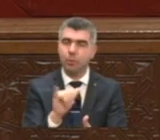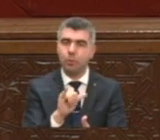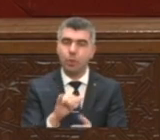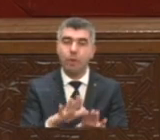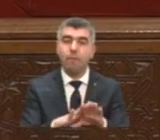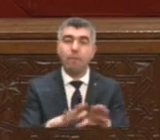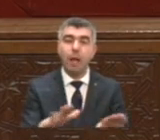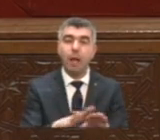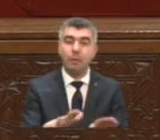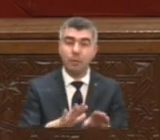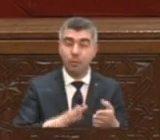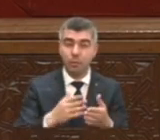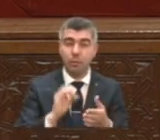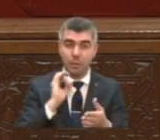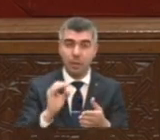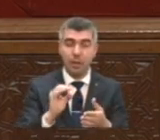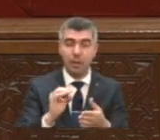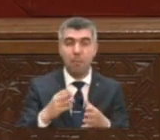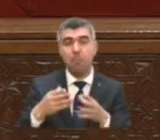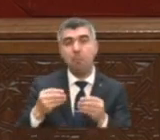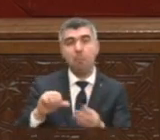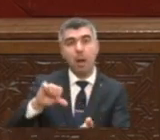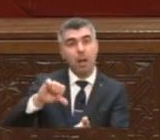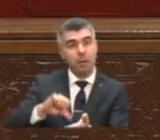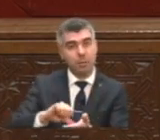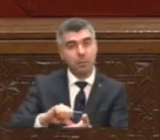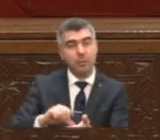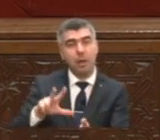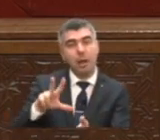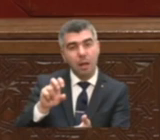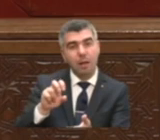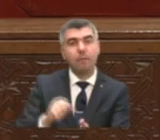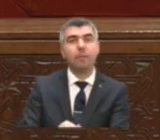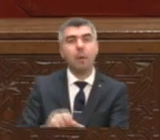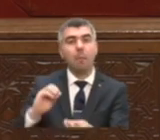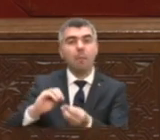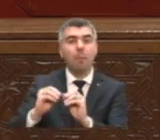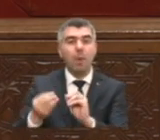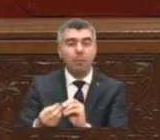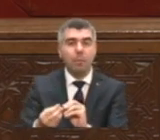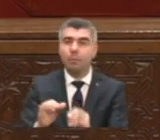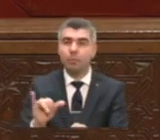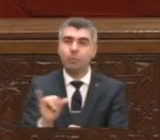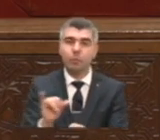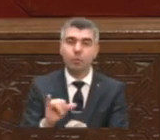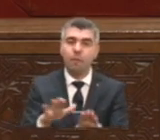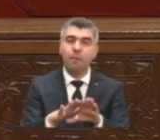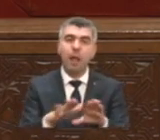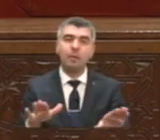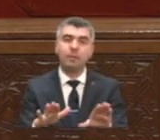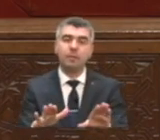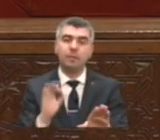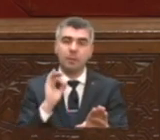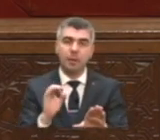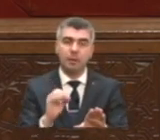المجموعة ديال هذه المدن وخاصة تمنصورت تتعرف واحد الإشكال في العقار، وفي هذا